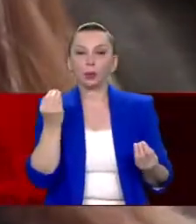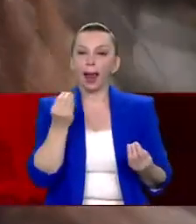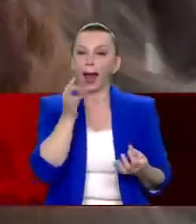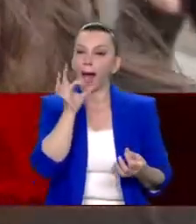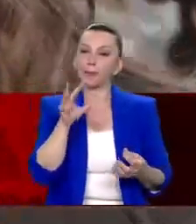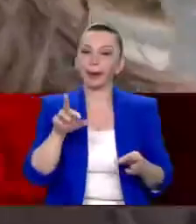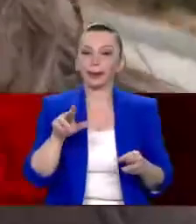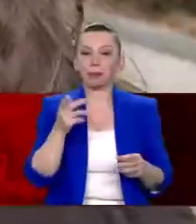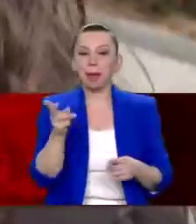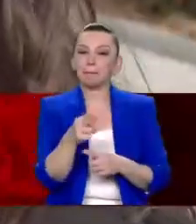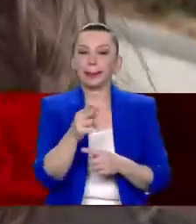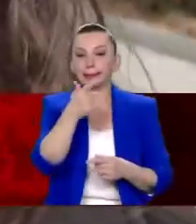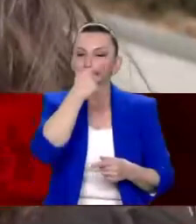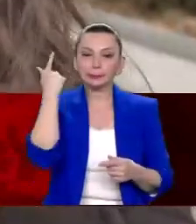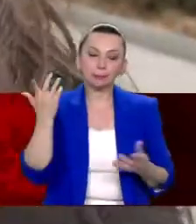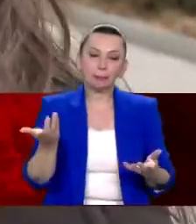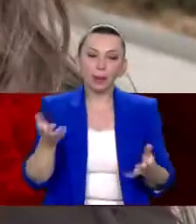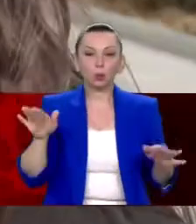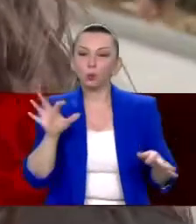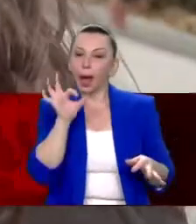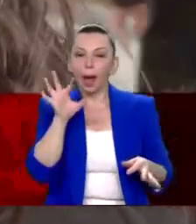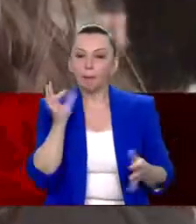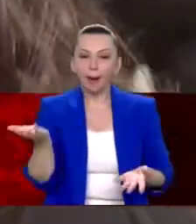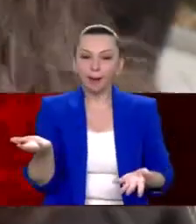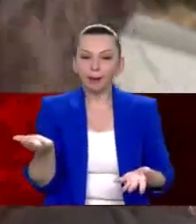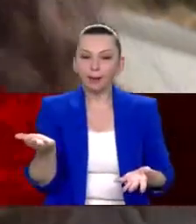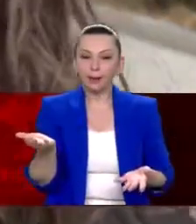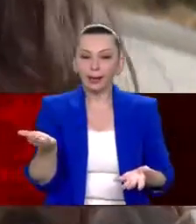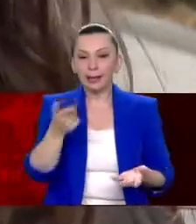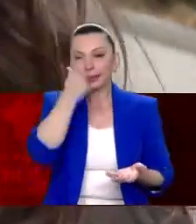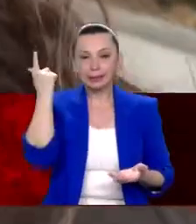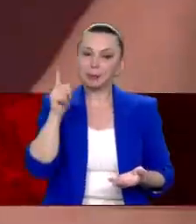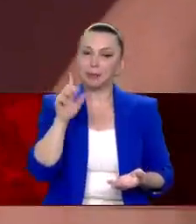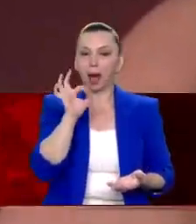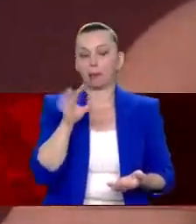yapıştırıyoruz. Balık kısmet, kuş haber diyorlar. Kısmetli bir haber diyorum.